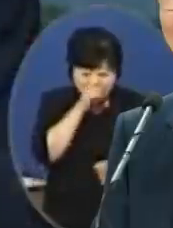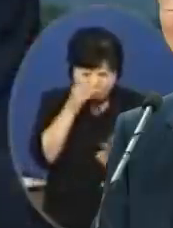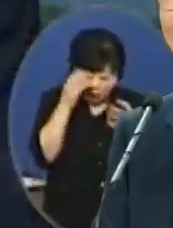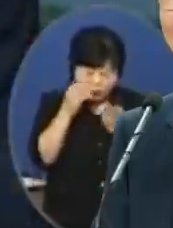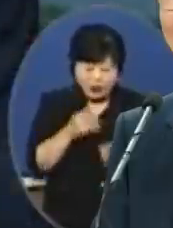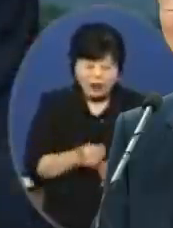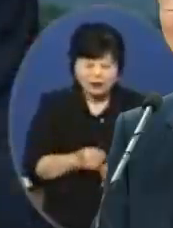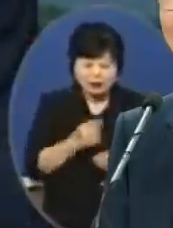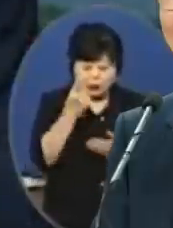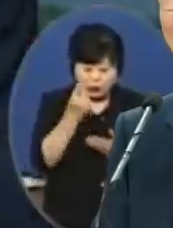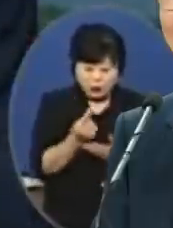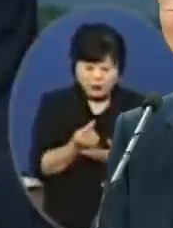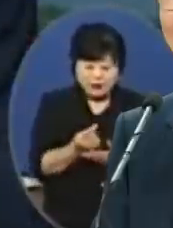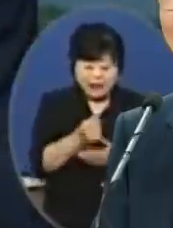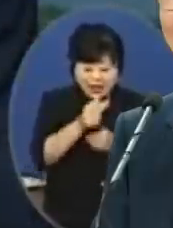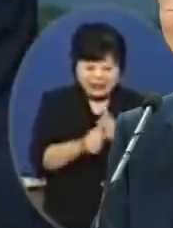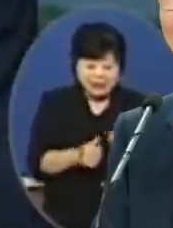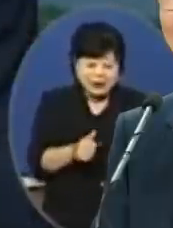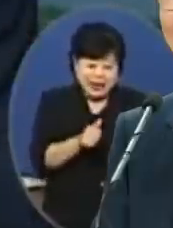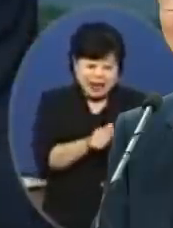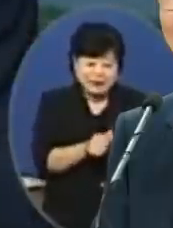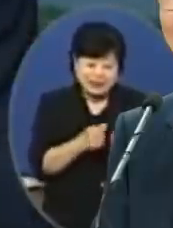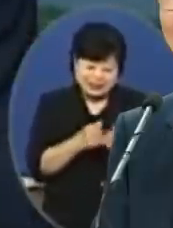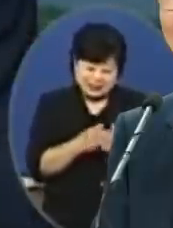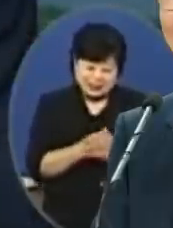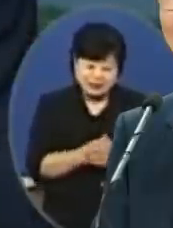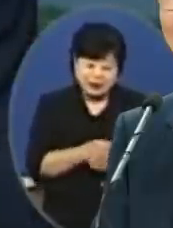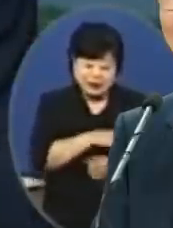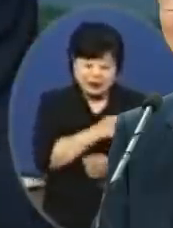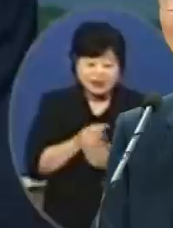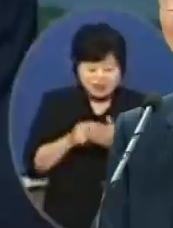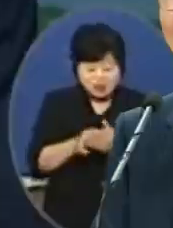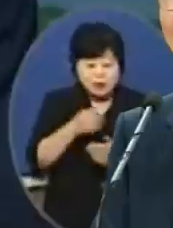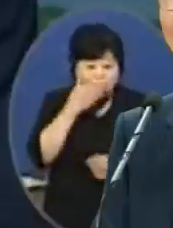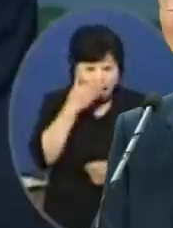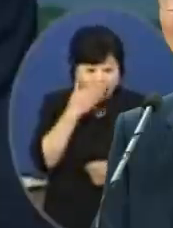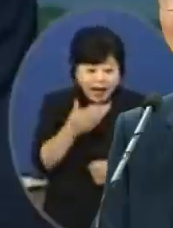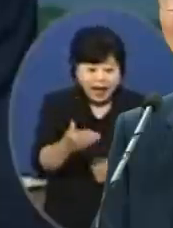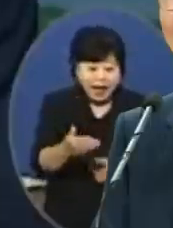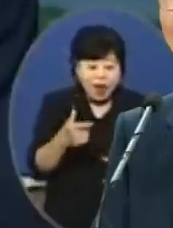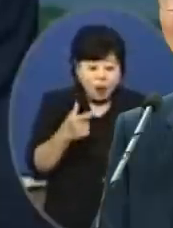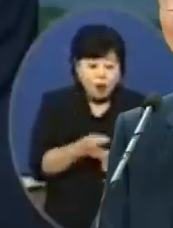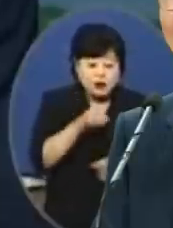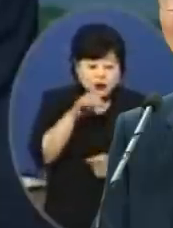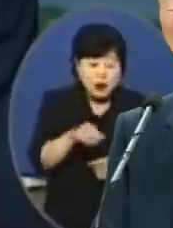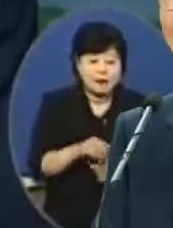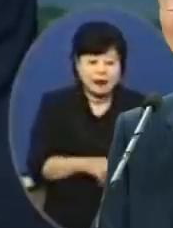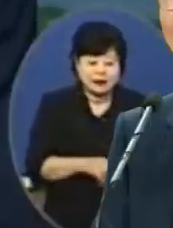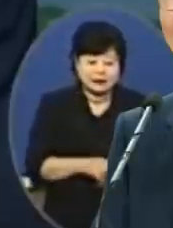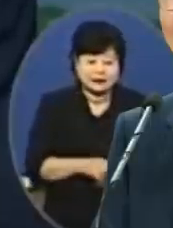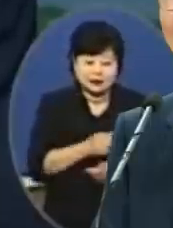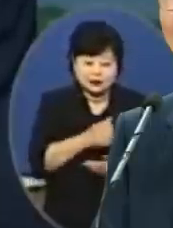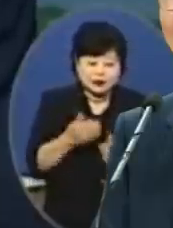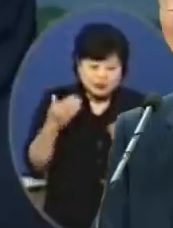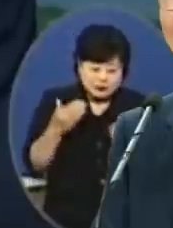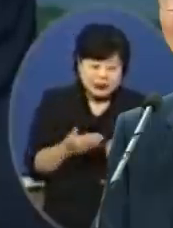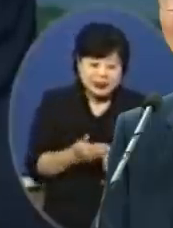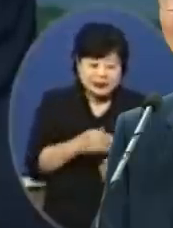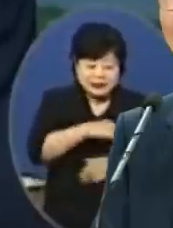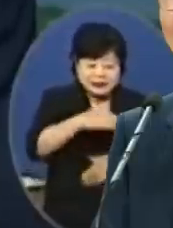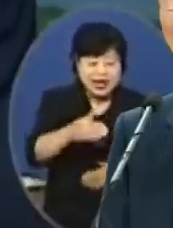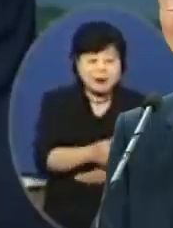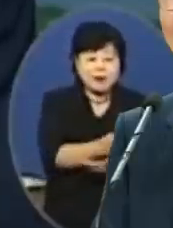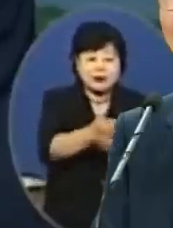고난은 항상 다가오지만은 하나님이 같이 계심으로 능히 극복할 수 있습니다. 원수 앞에는 오히려 주님께서